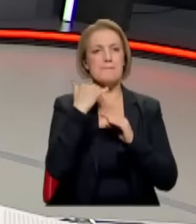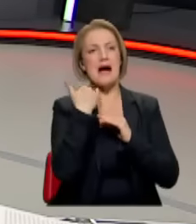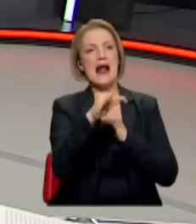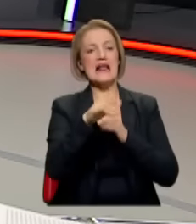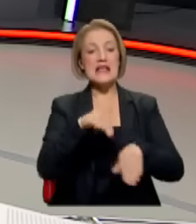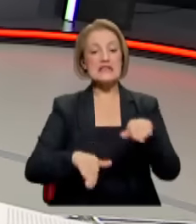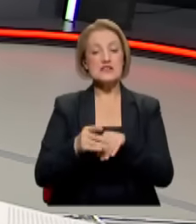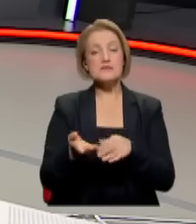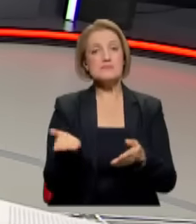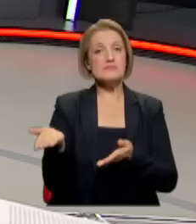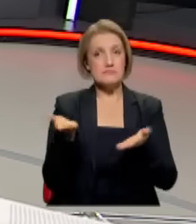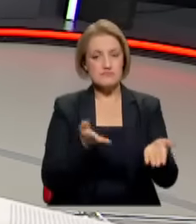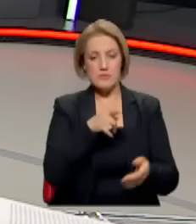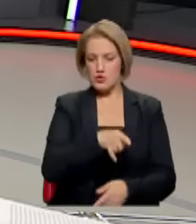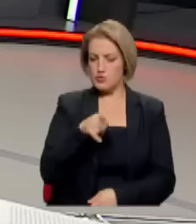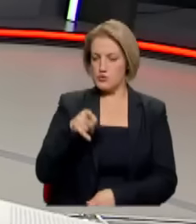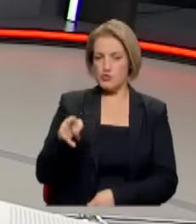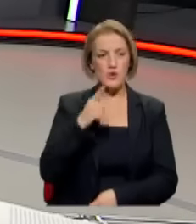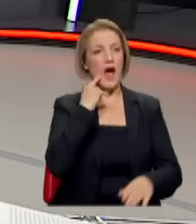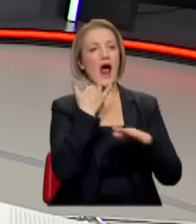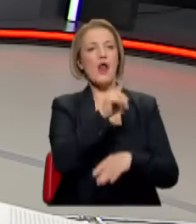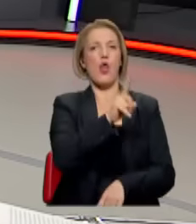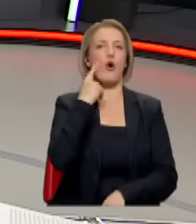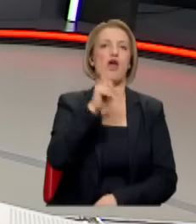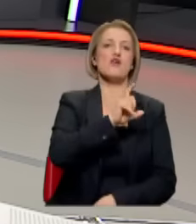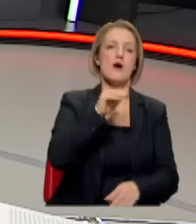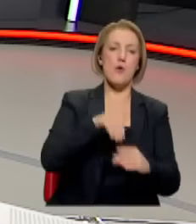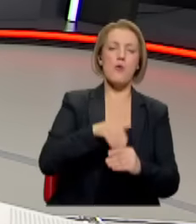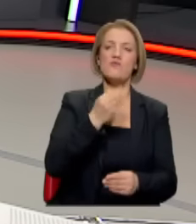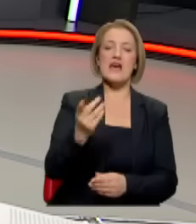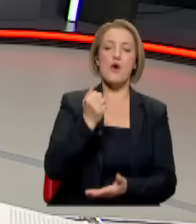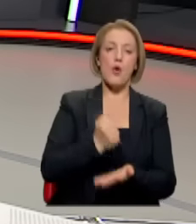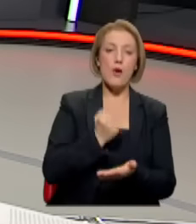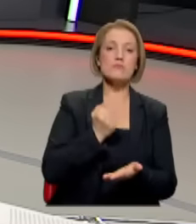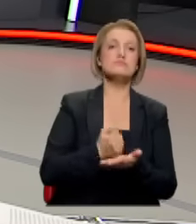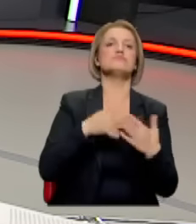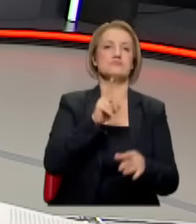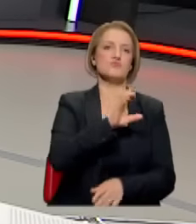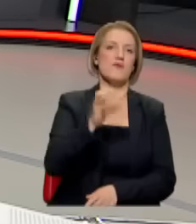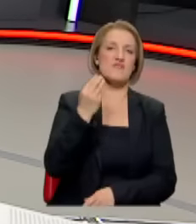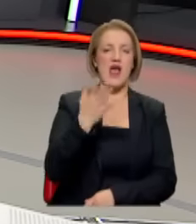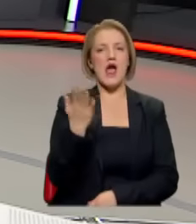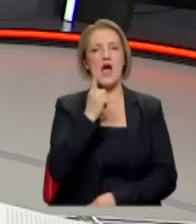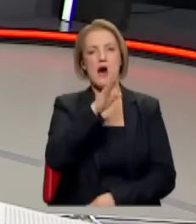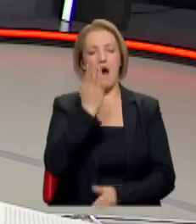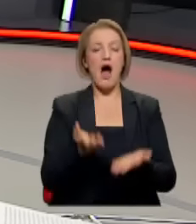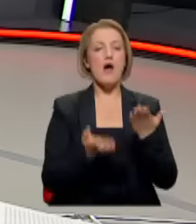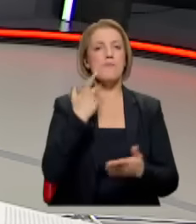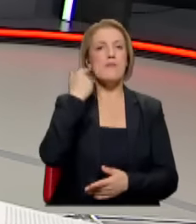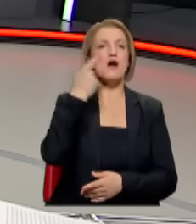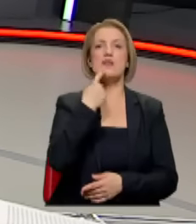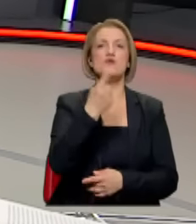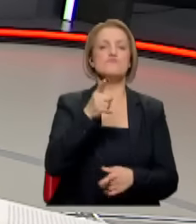bir seçim de çıkarırsınız onlar da size gereken cevabı verir onaylarsa onaylar onaylamazsa onaylamaz E bir de adalet bakanı ne